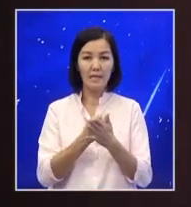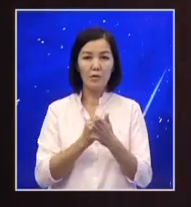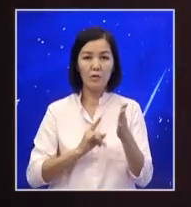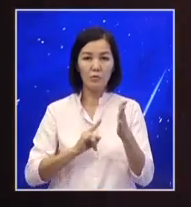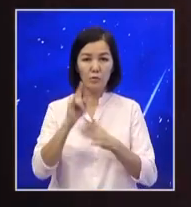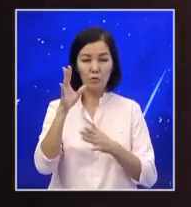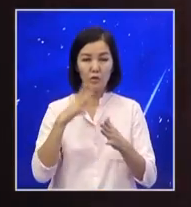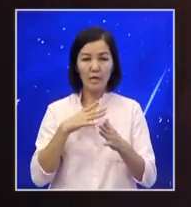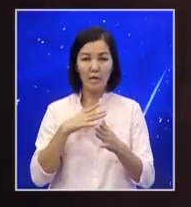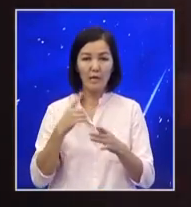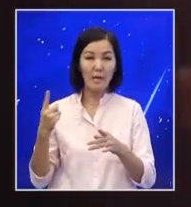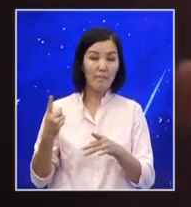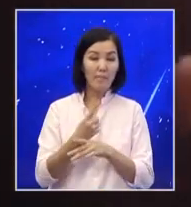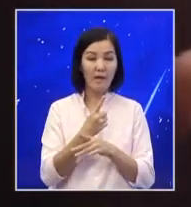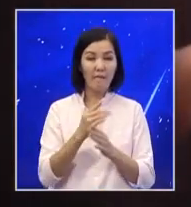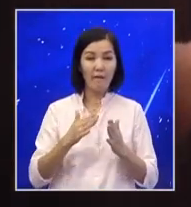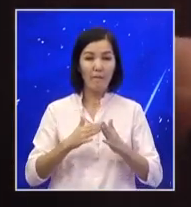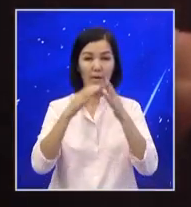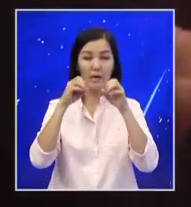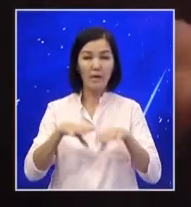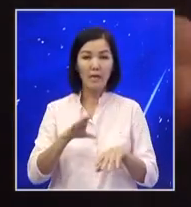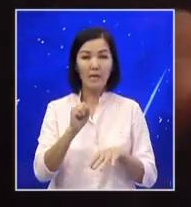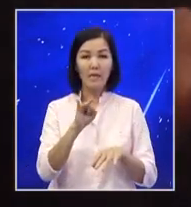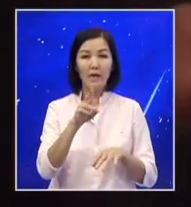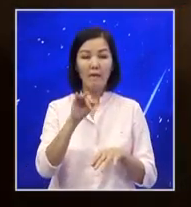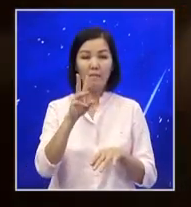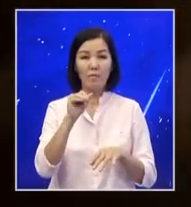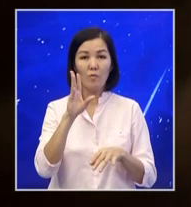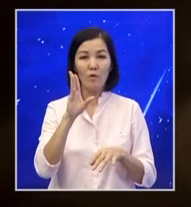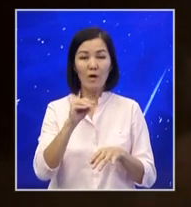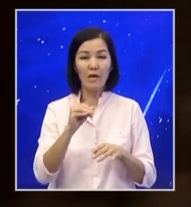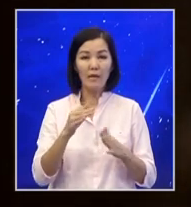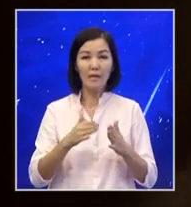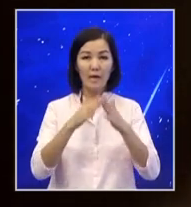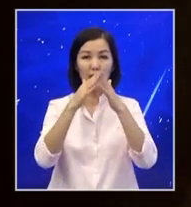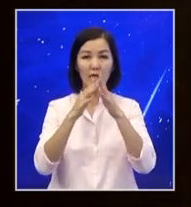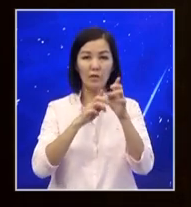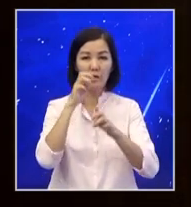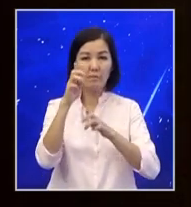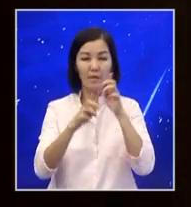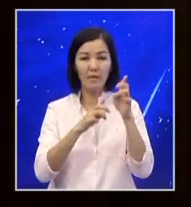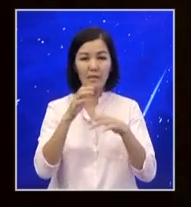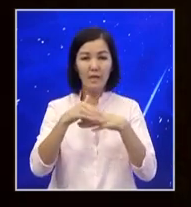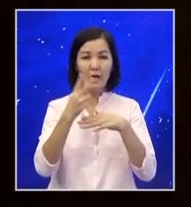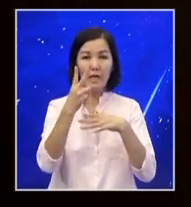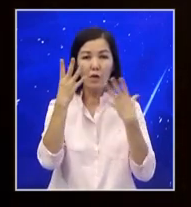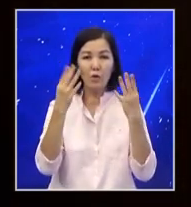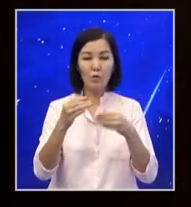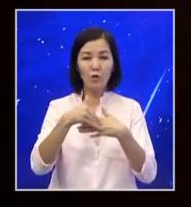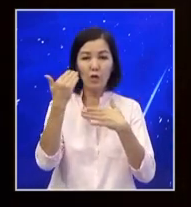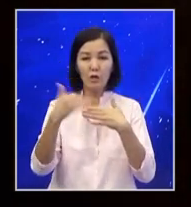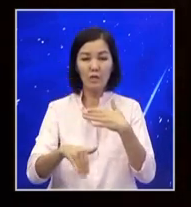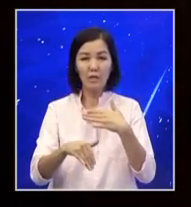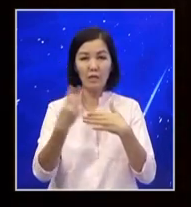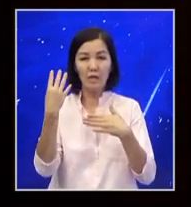сапардан кейінгі алғашқы ұшу. Тайфунға байланысты ғарыш кемесін аттандыру 2 күнге кешіктірілген еді. Ракетада 12 елдің